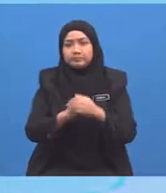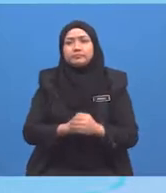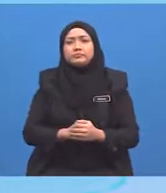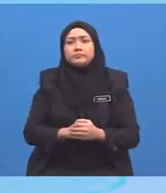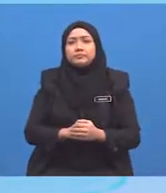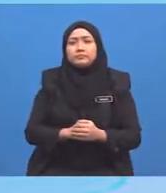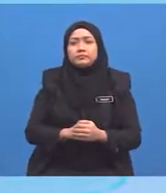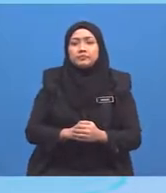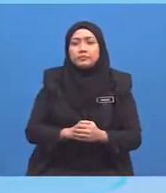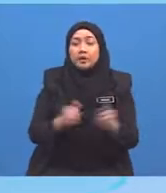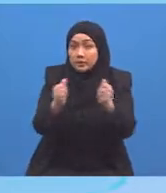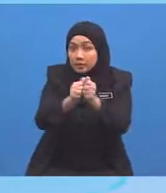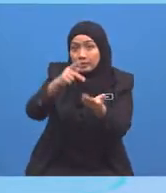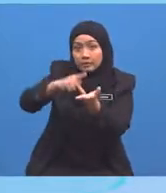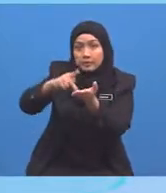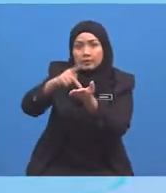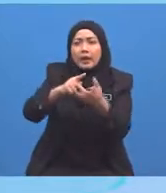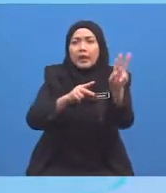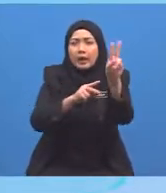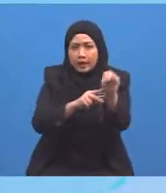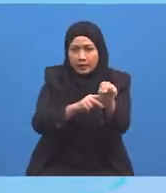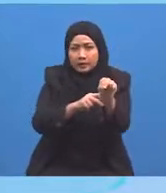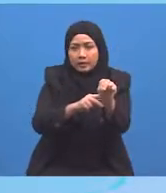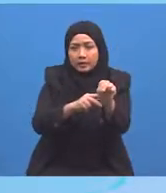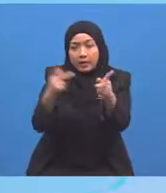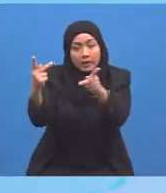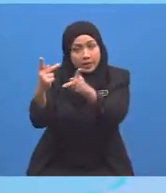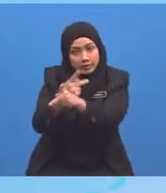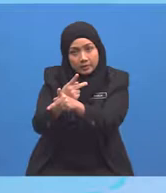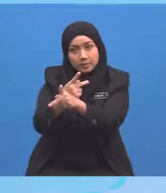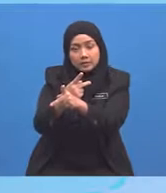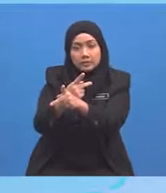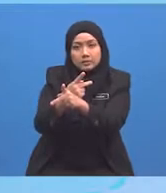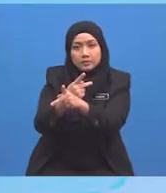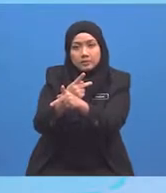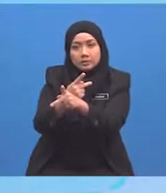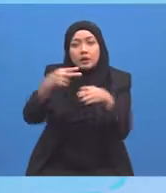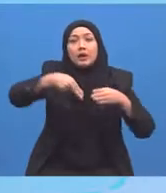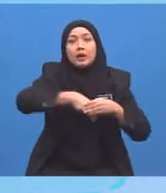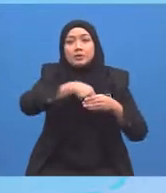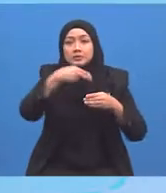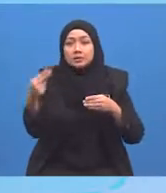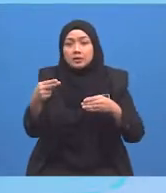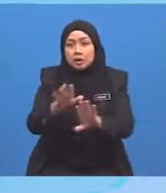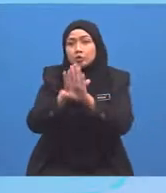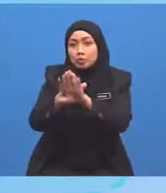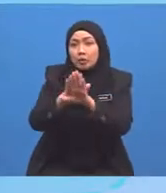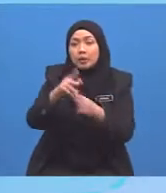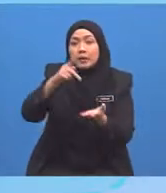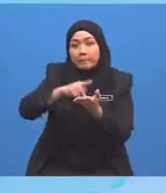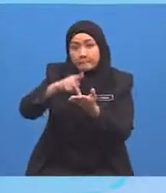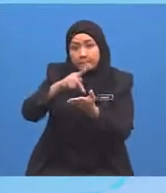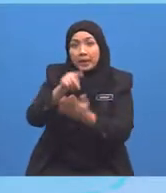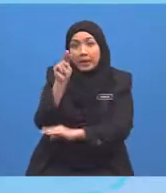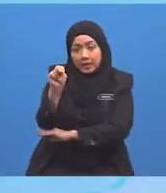menggunakan rumus yang berikut, iaitu bilangan pepenjuru